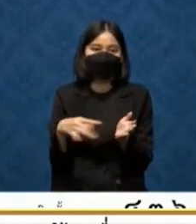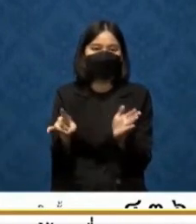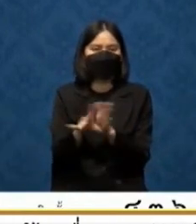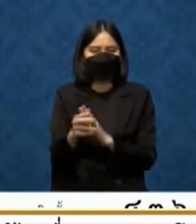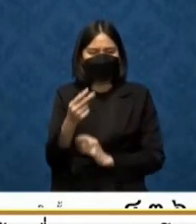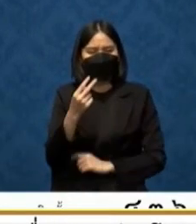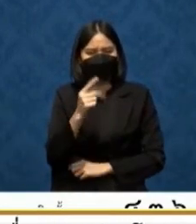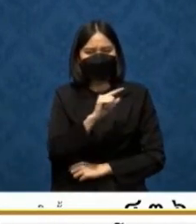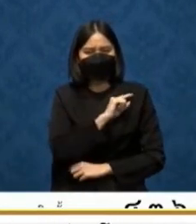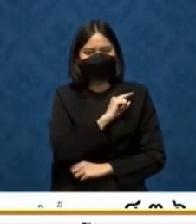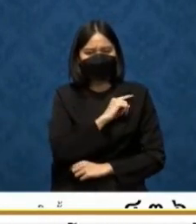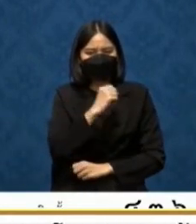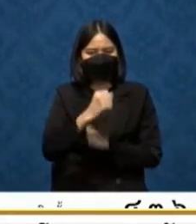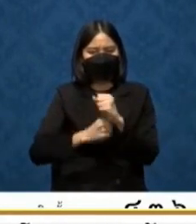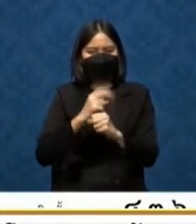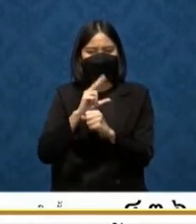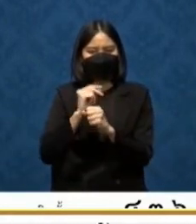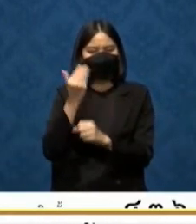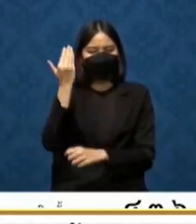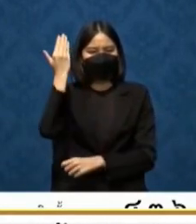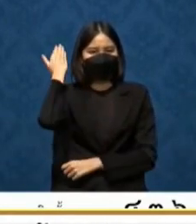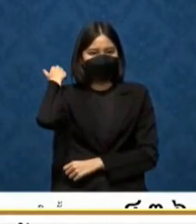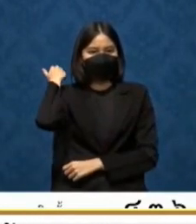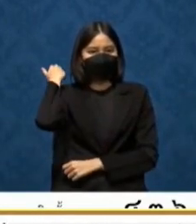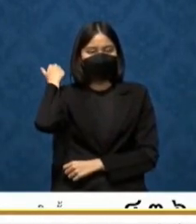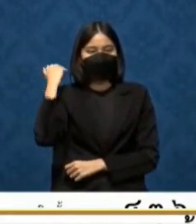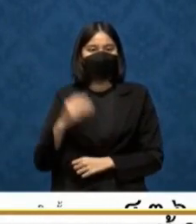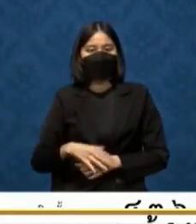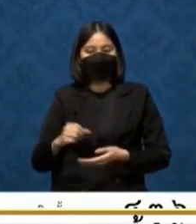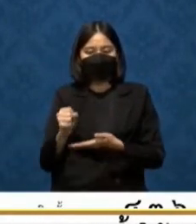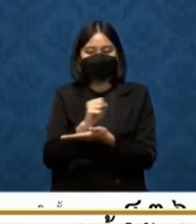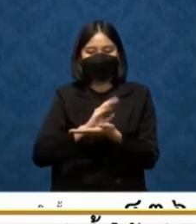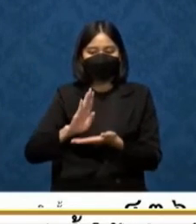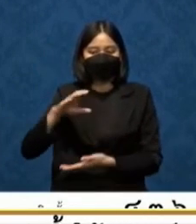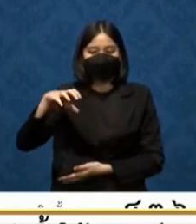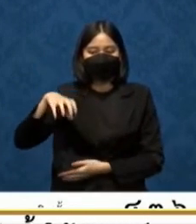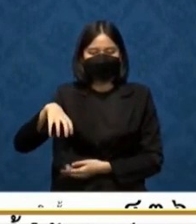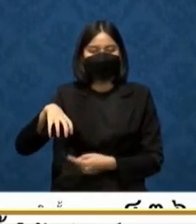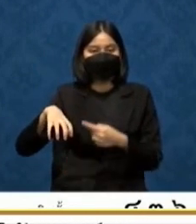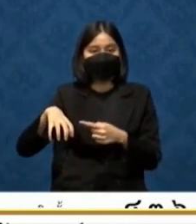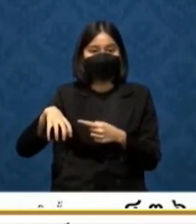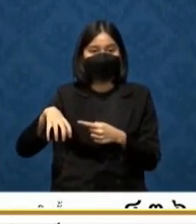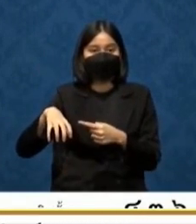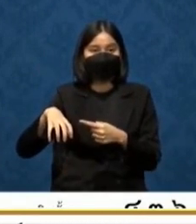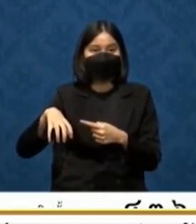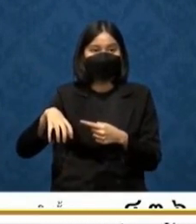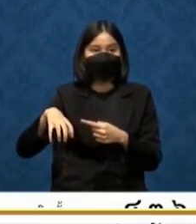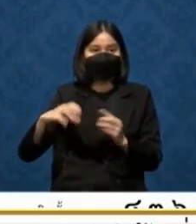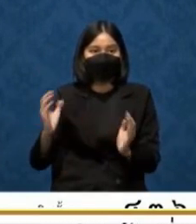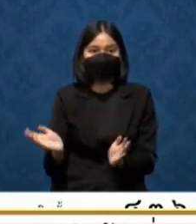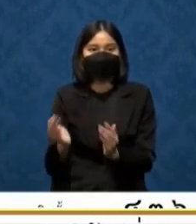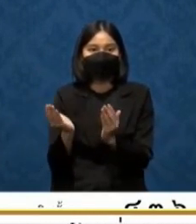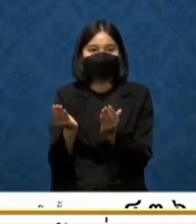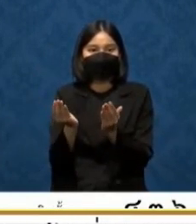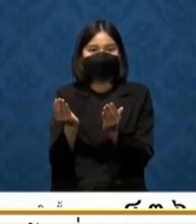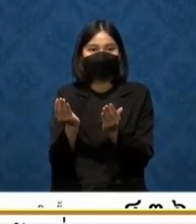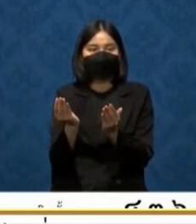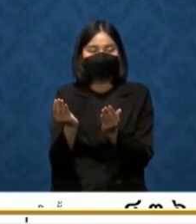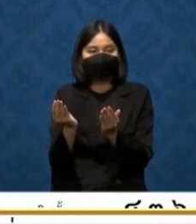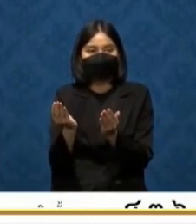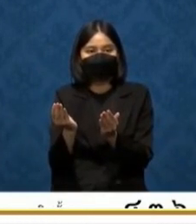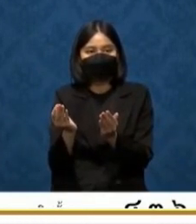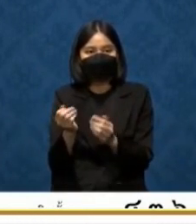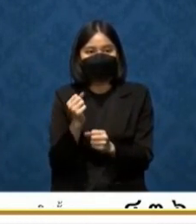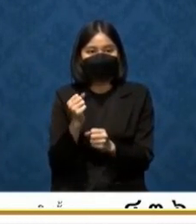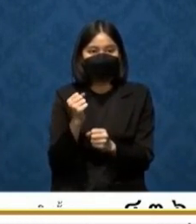้นำภาวโ่คของท่าน